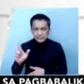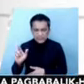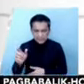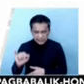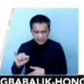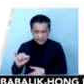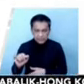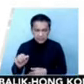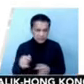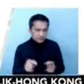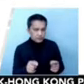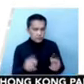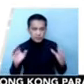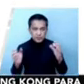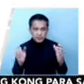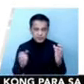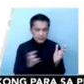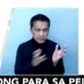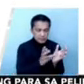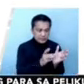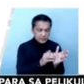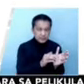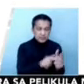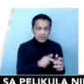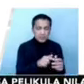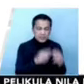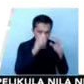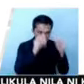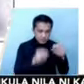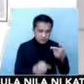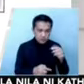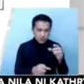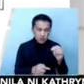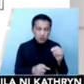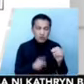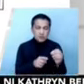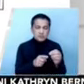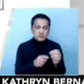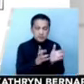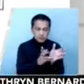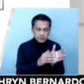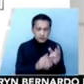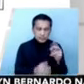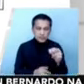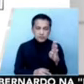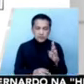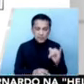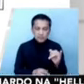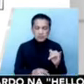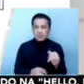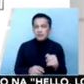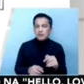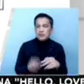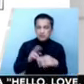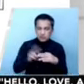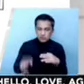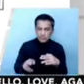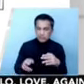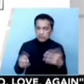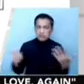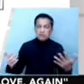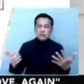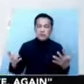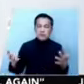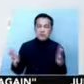ni Banban Mayor Alice Guo sa biometric printout ng NBI. At ang resulta, si Guo Huaping at Mayor Guo ay